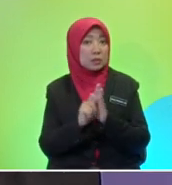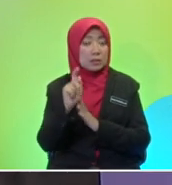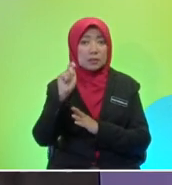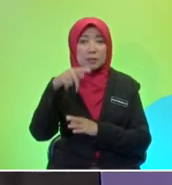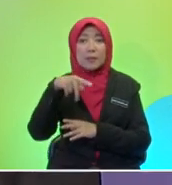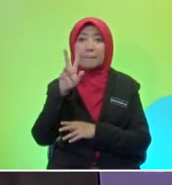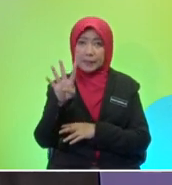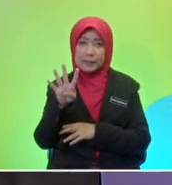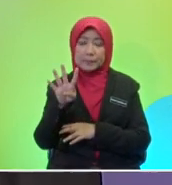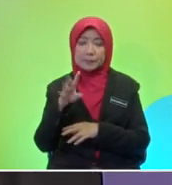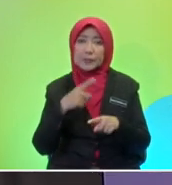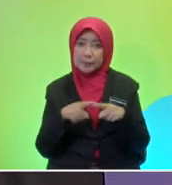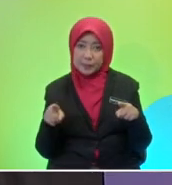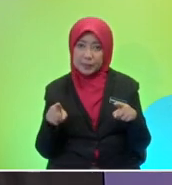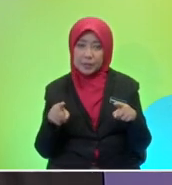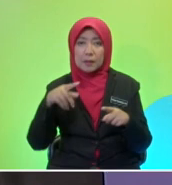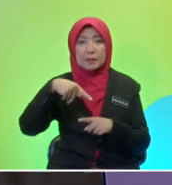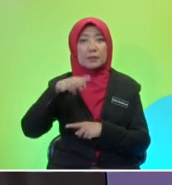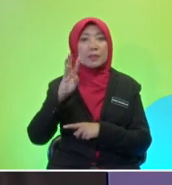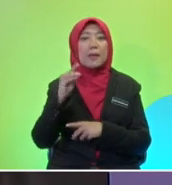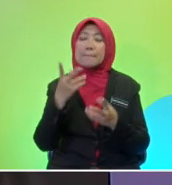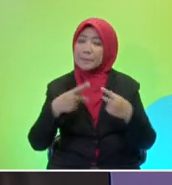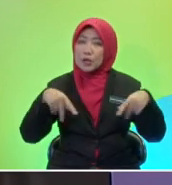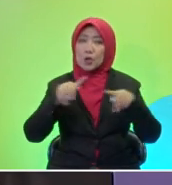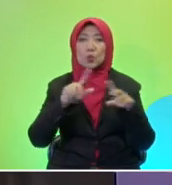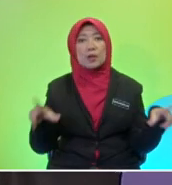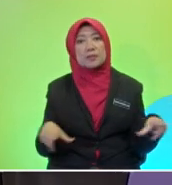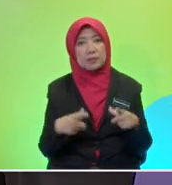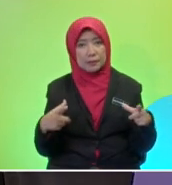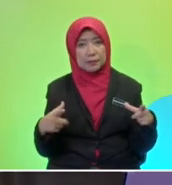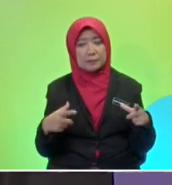TV 4 tetapi PBB itu perlu dilaksanakan